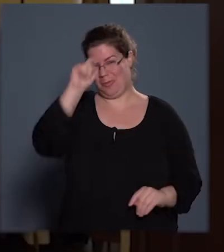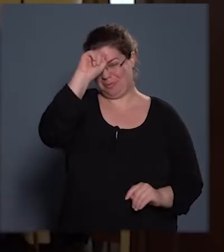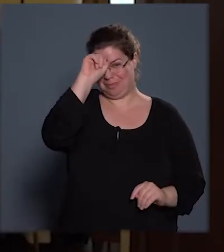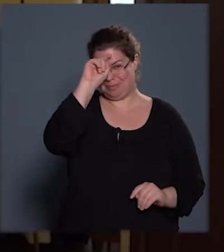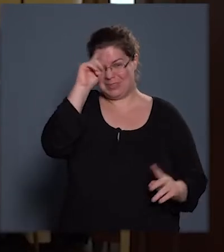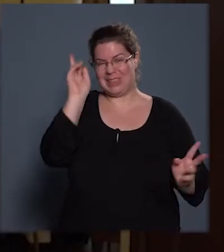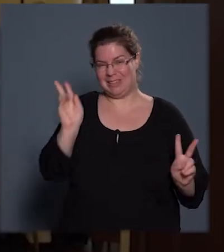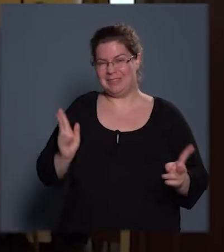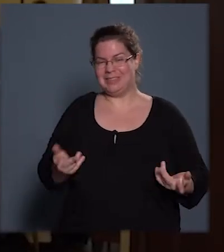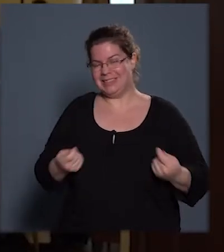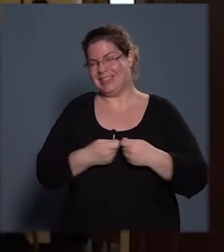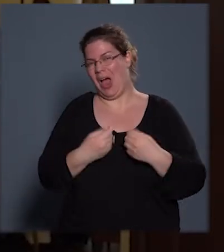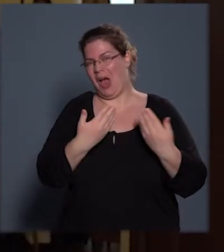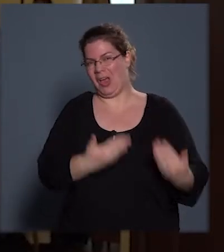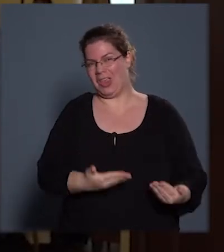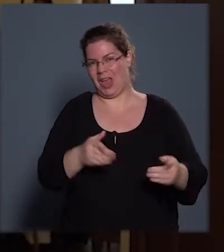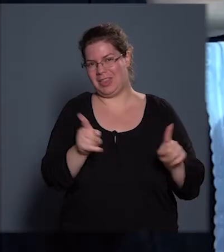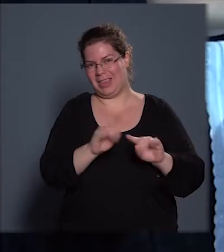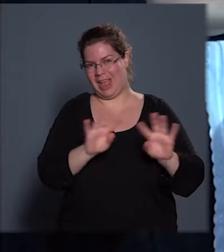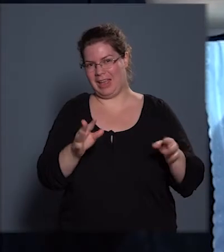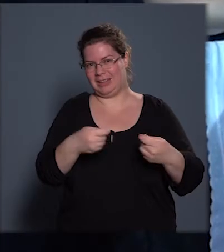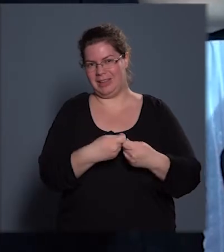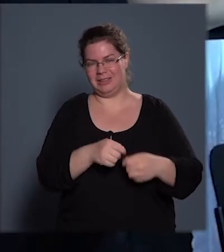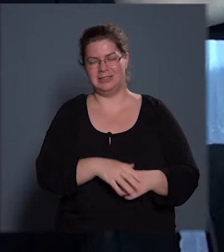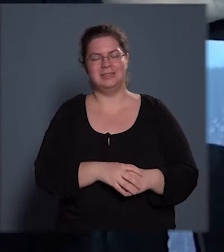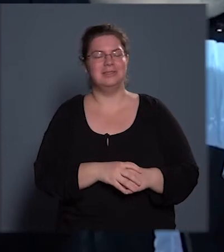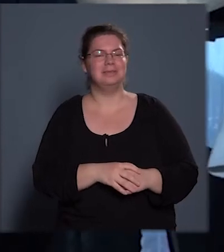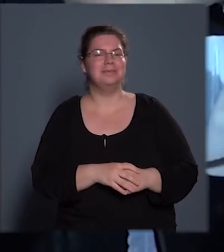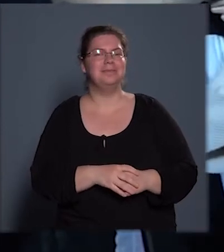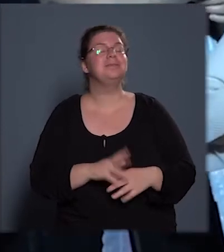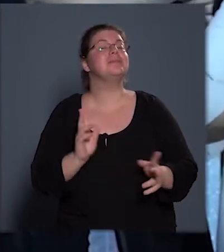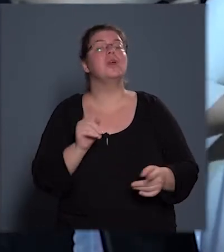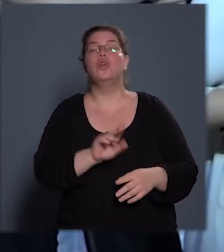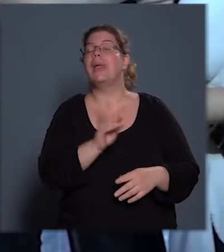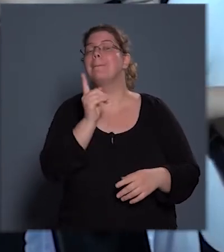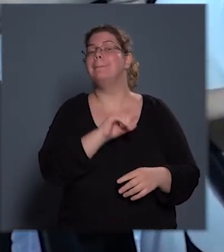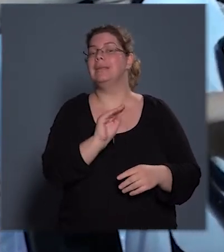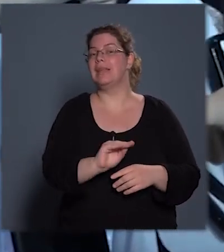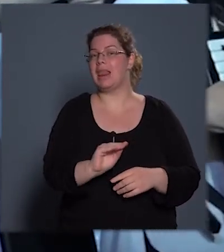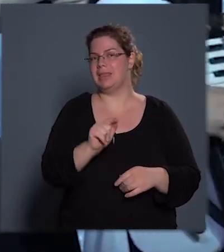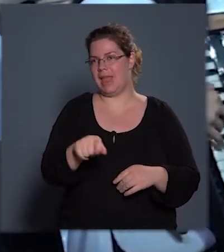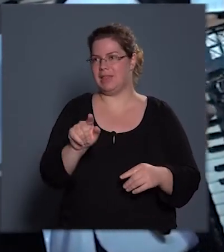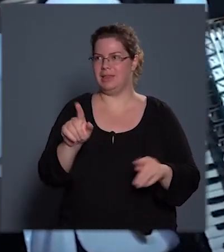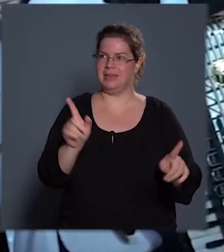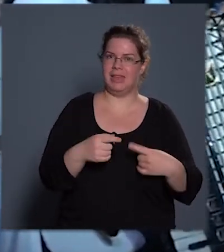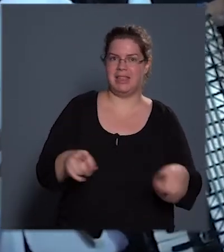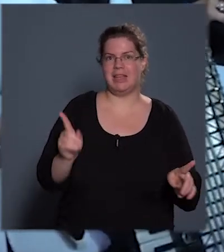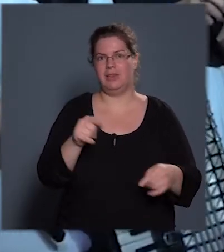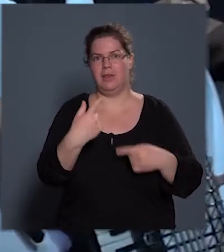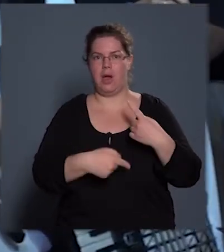aki még férfiként a tagja az énekkarnak. Önnek egyébként mit jelent ez a fajta éneklés, ez a